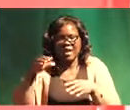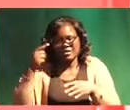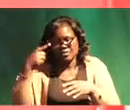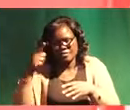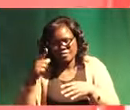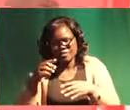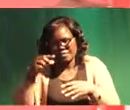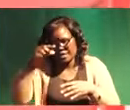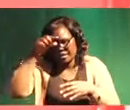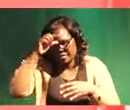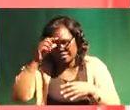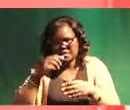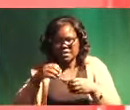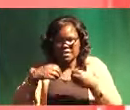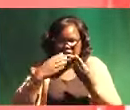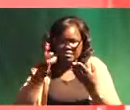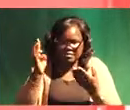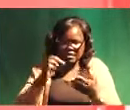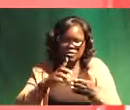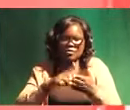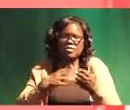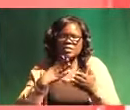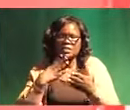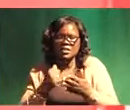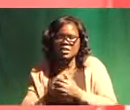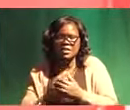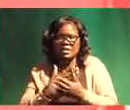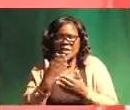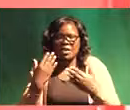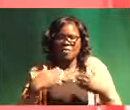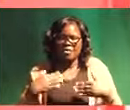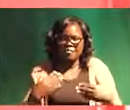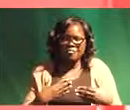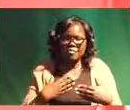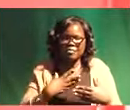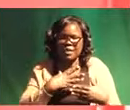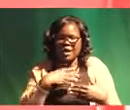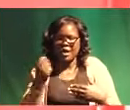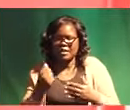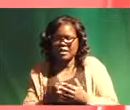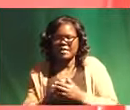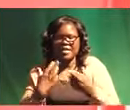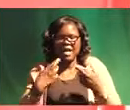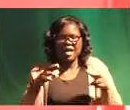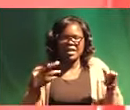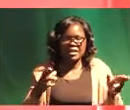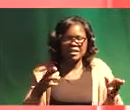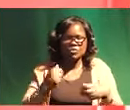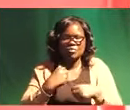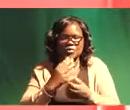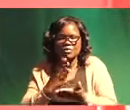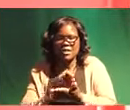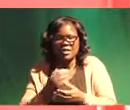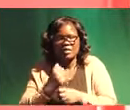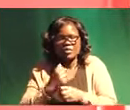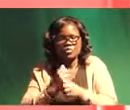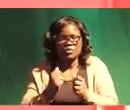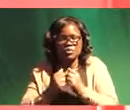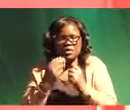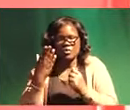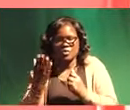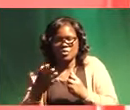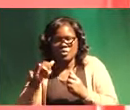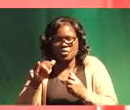young government. Give them what they require. They are your people. They are ready to ensure that they work with you. Kwa